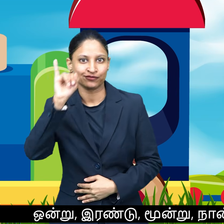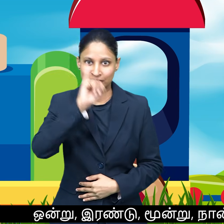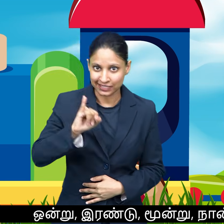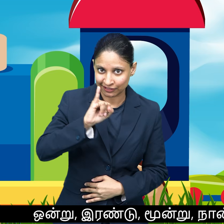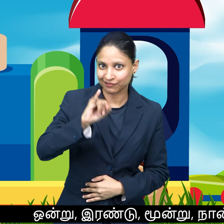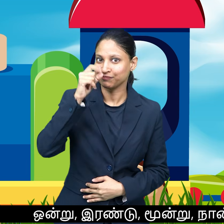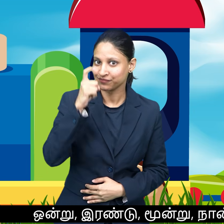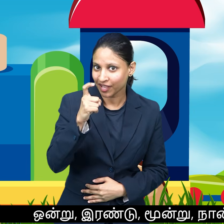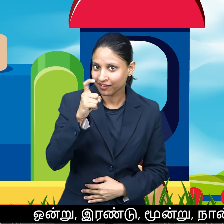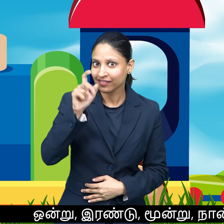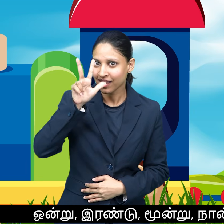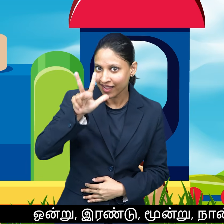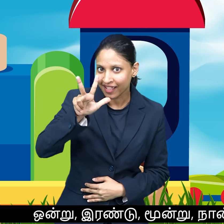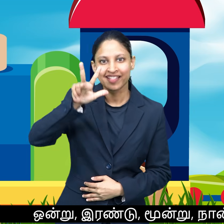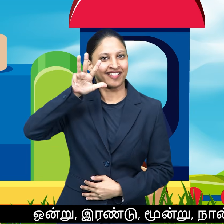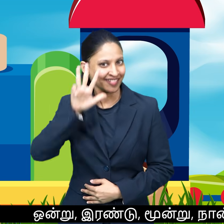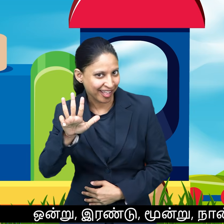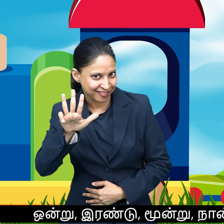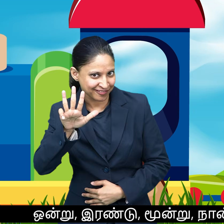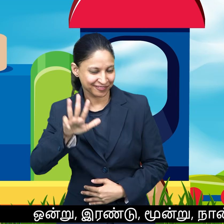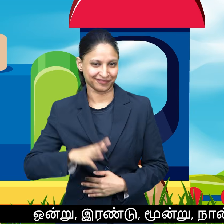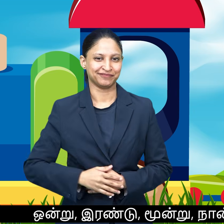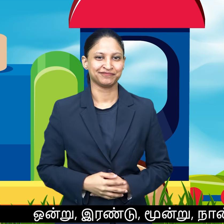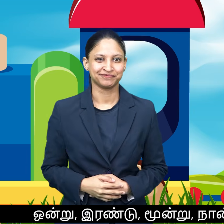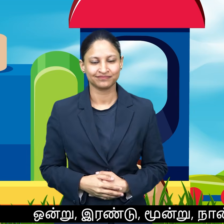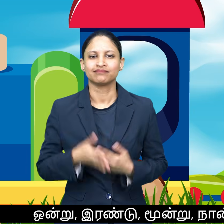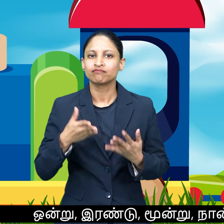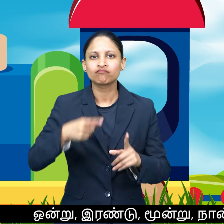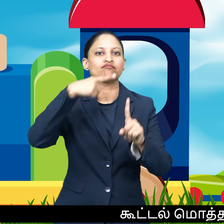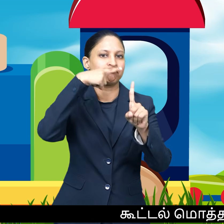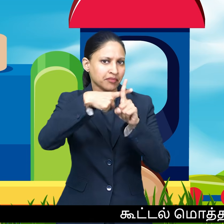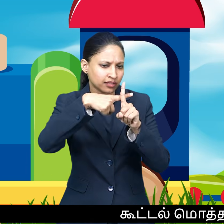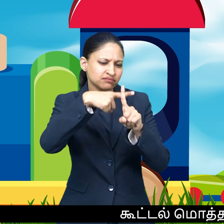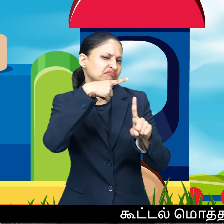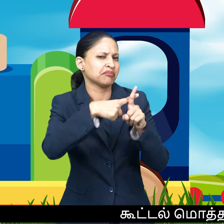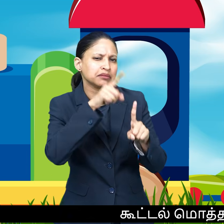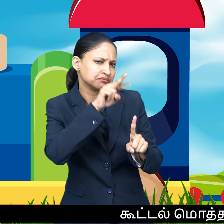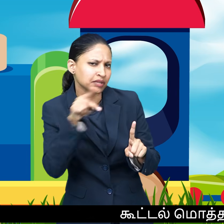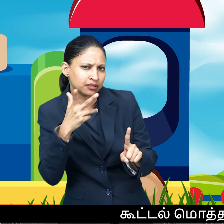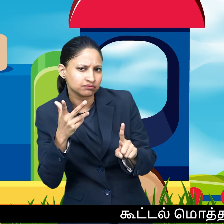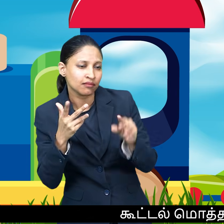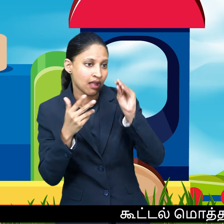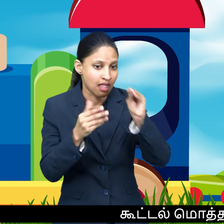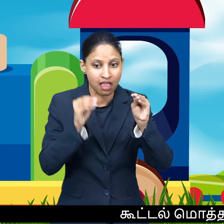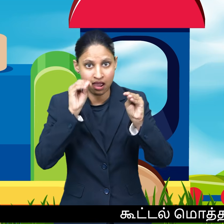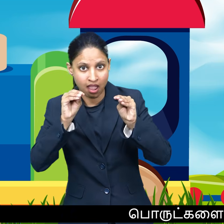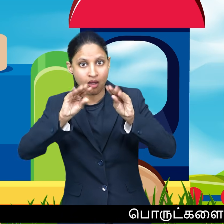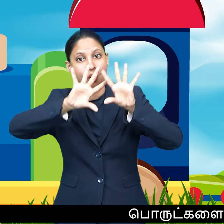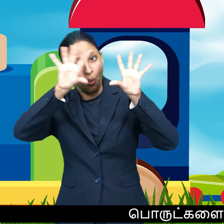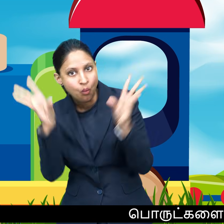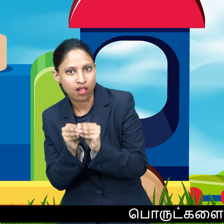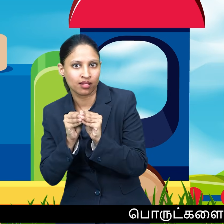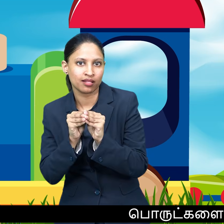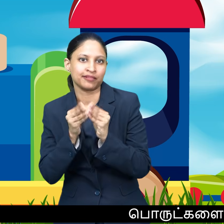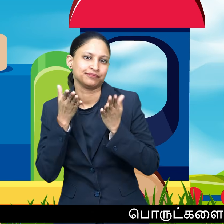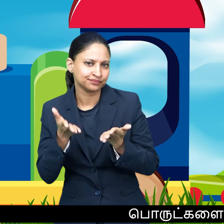5 6 7 8 9. கூட்டல் மொத்தத்தையும் கண்டுபிடிக்க